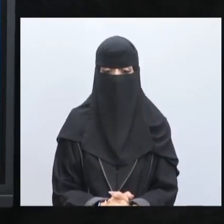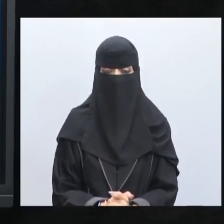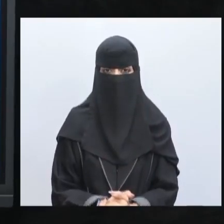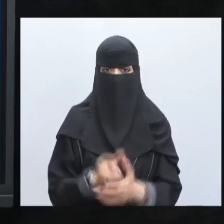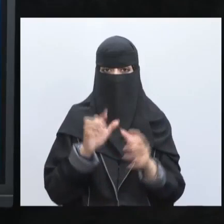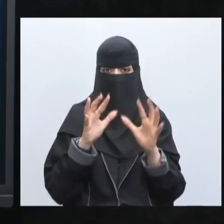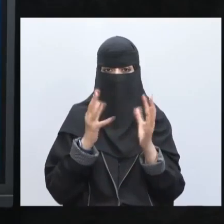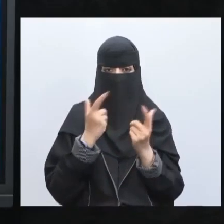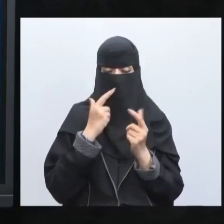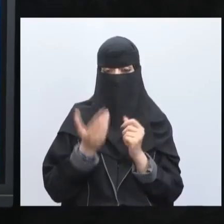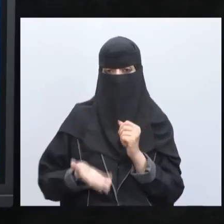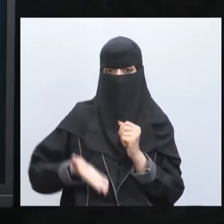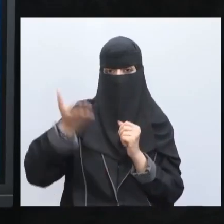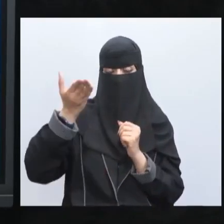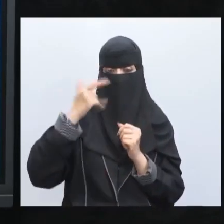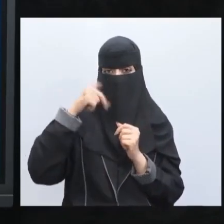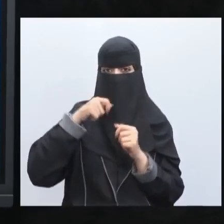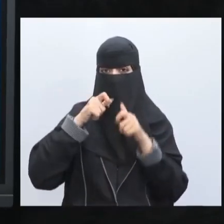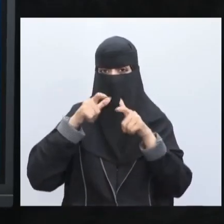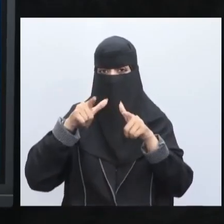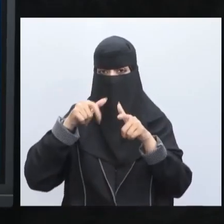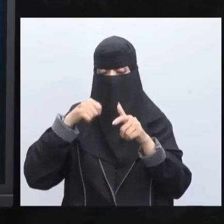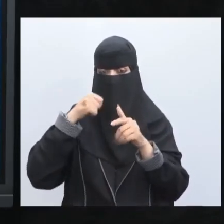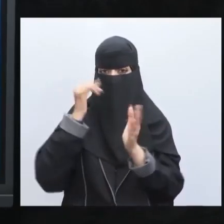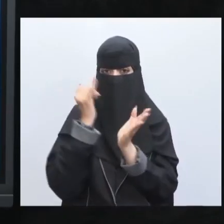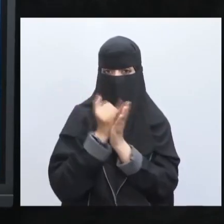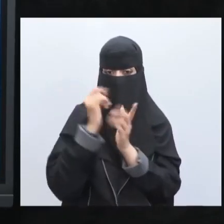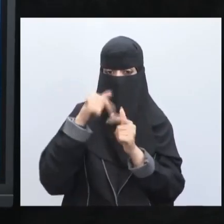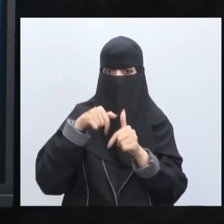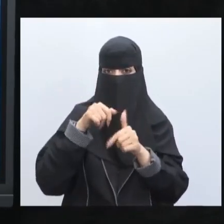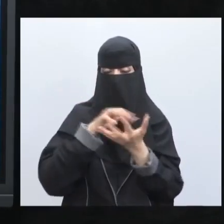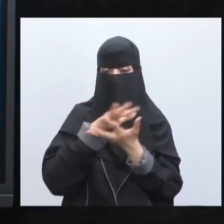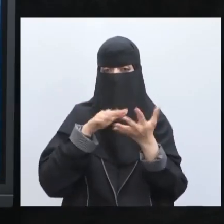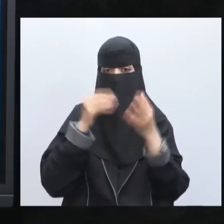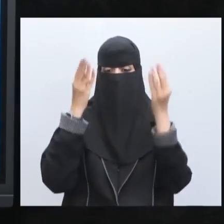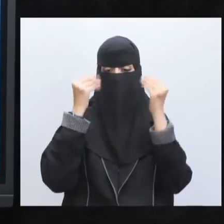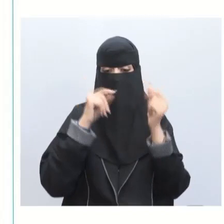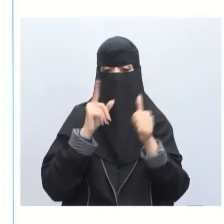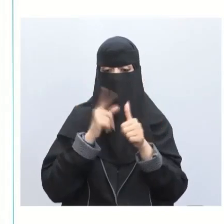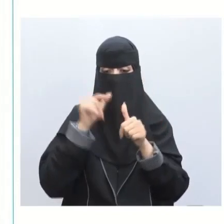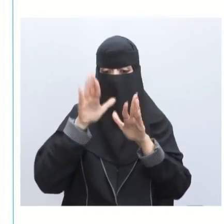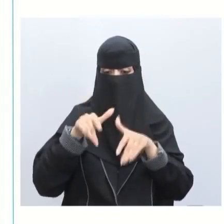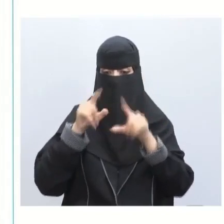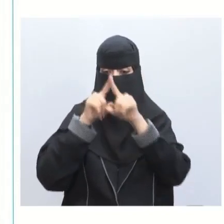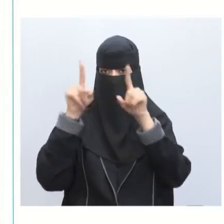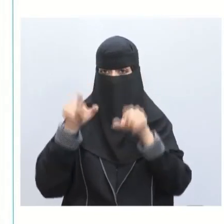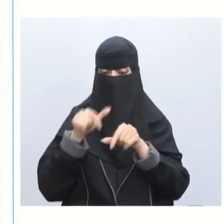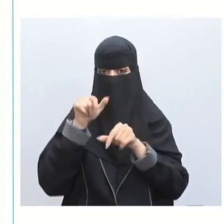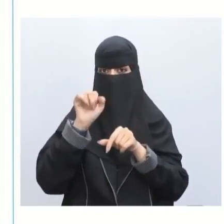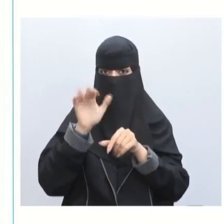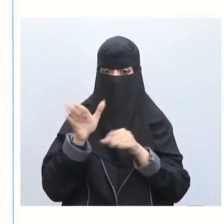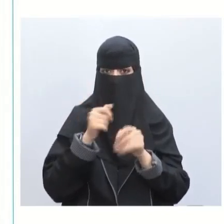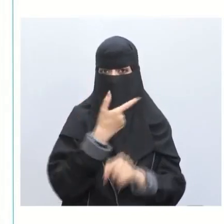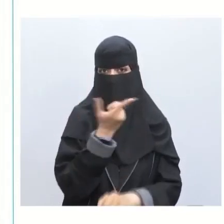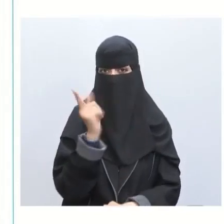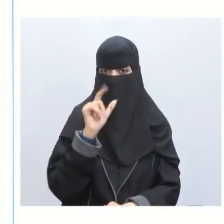كيفيه رفع بلاغ الجرائم المعلوماتيه لدينا هنا